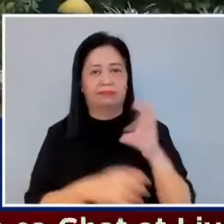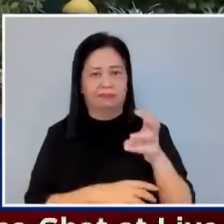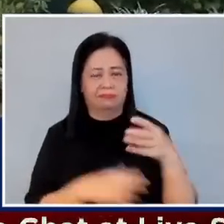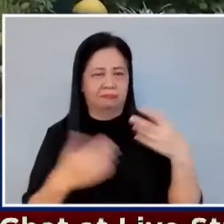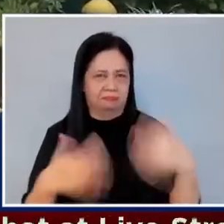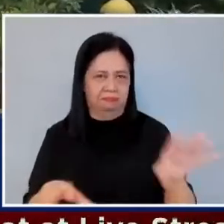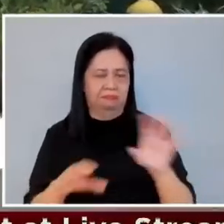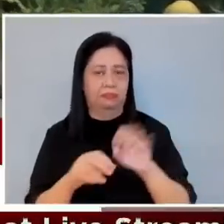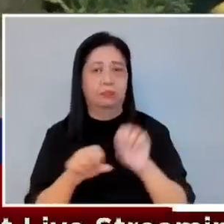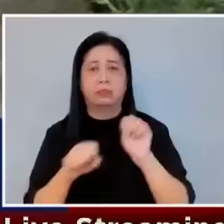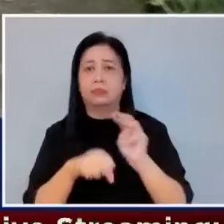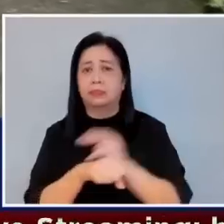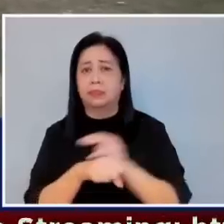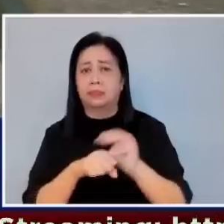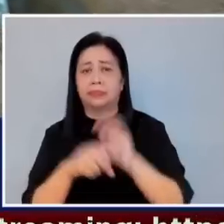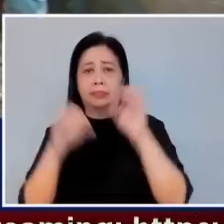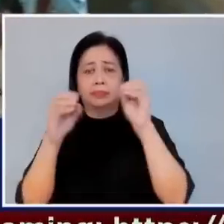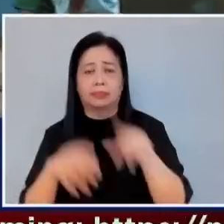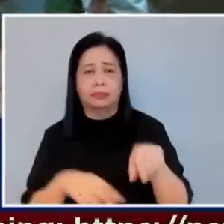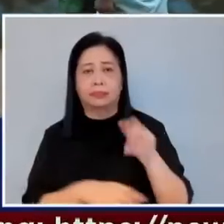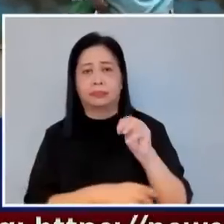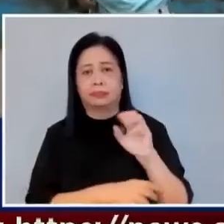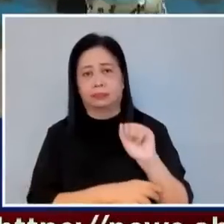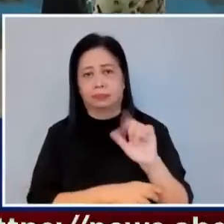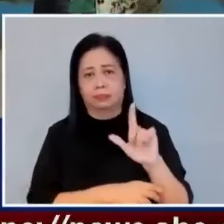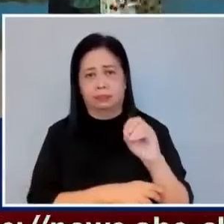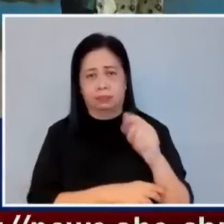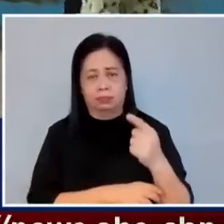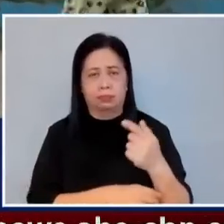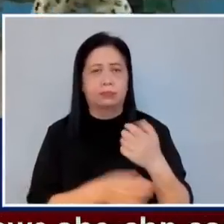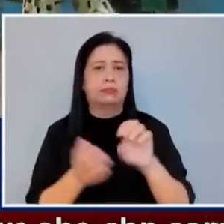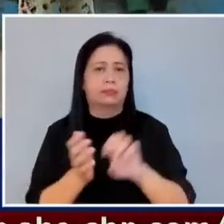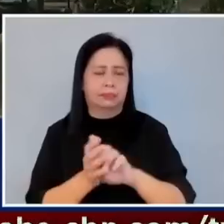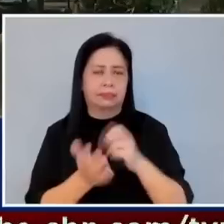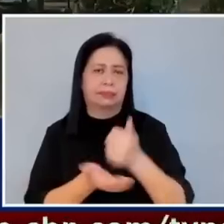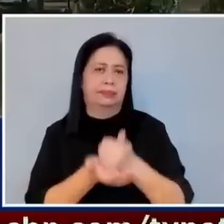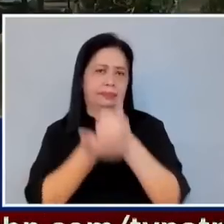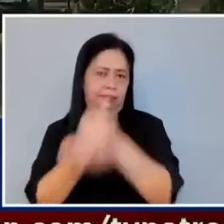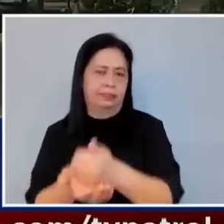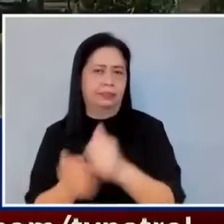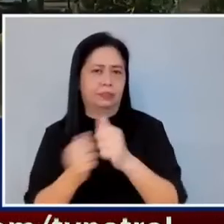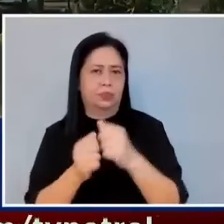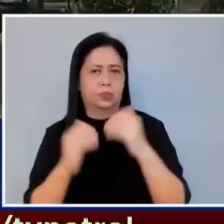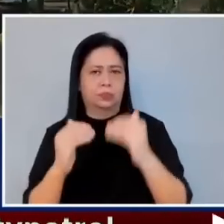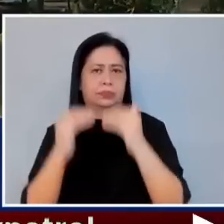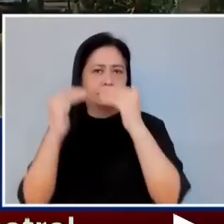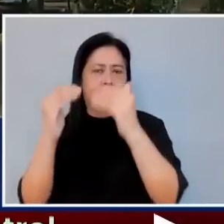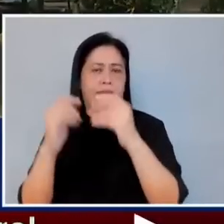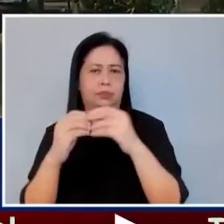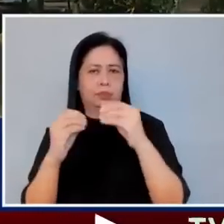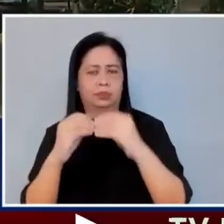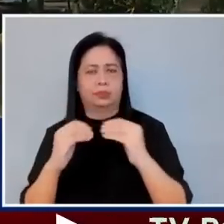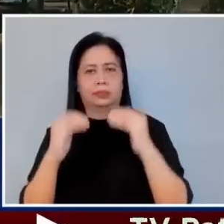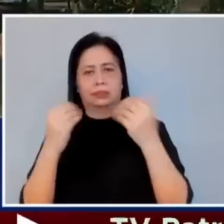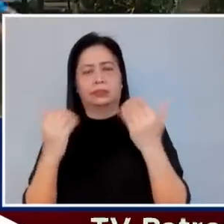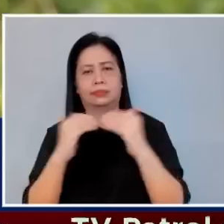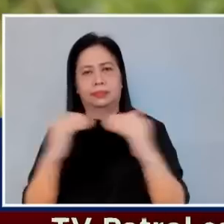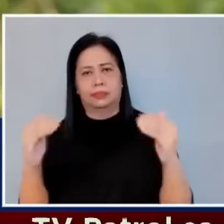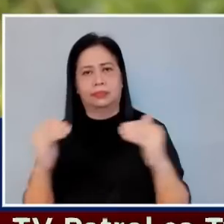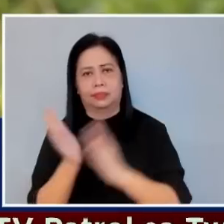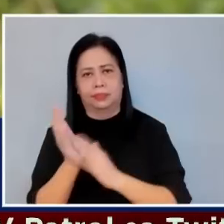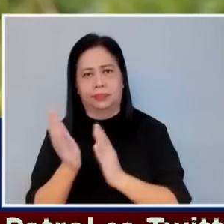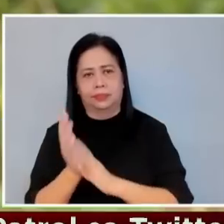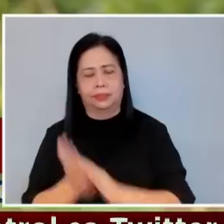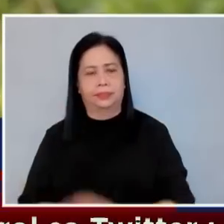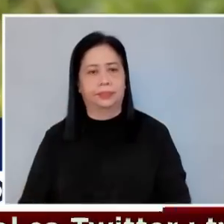Kaya't ang misyon ng mga guro sa Mabaldog, matulungan ang mga bata na makatungtong sa mas mataas na antas.